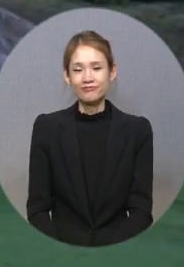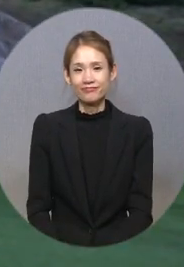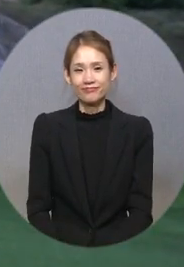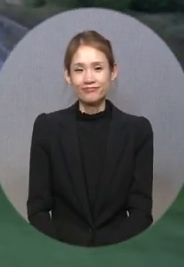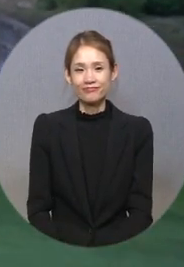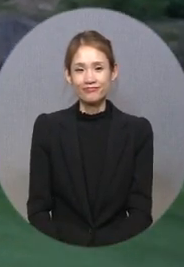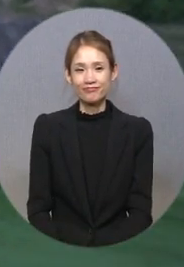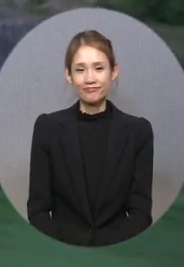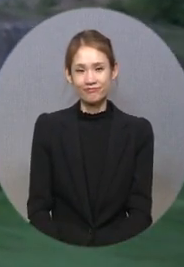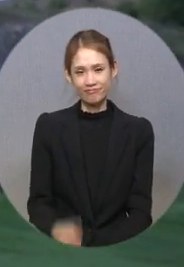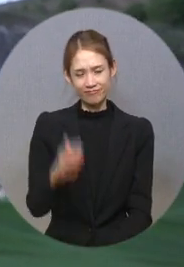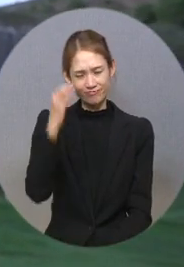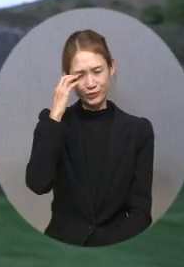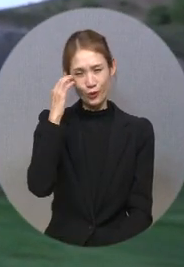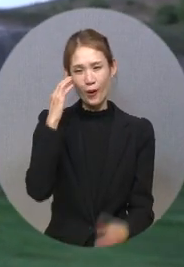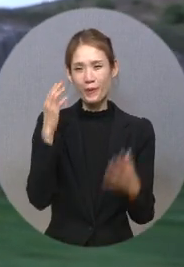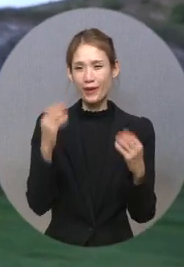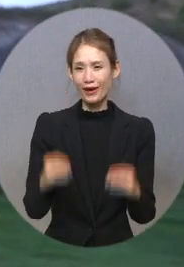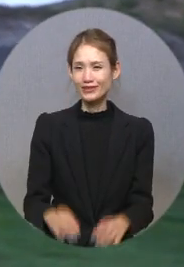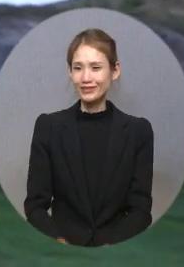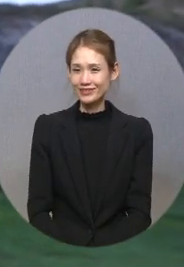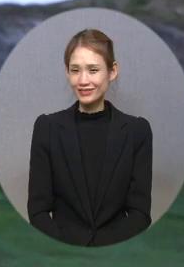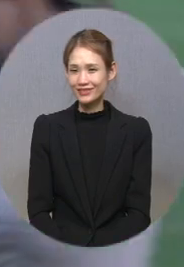아 진짜 고생들 많이 하시네.